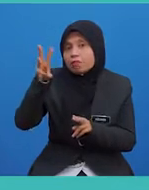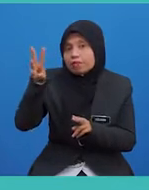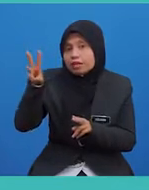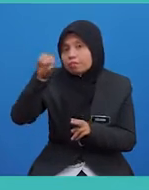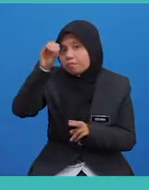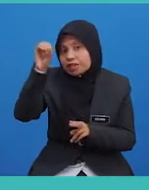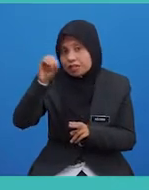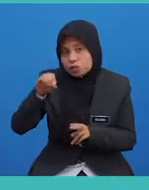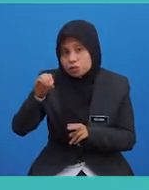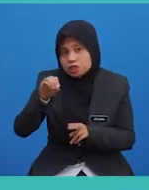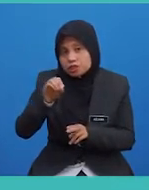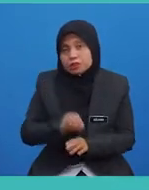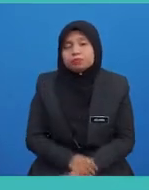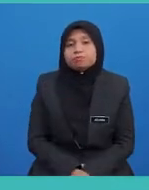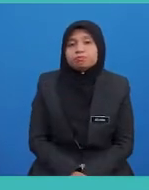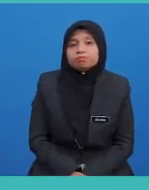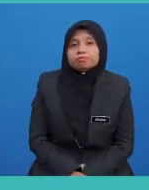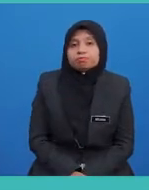9.66%.